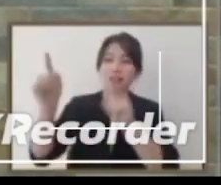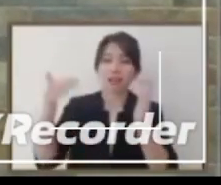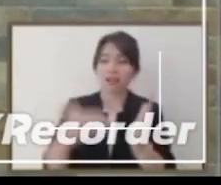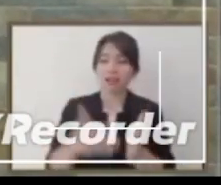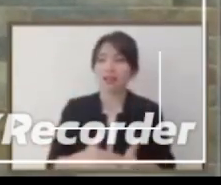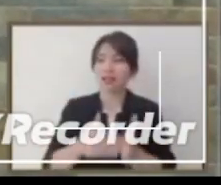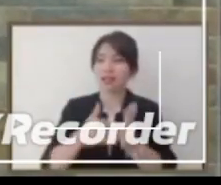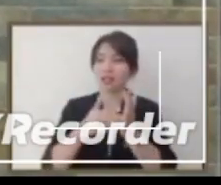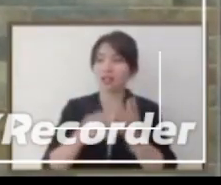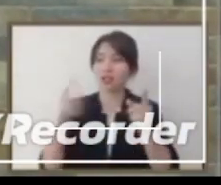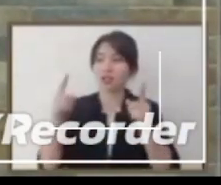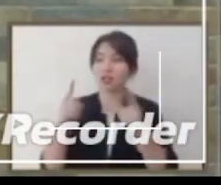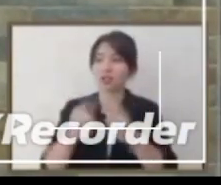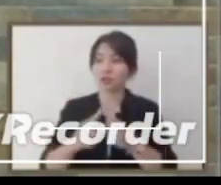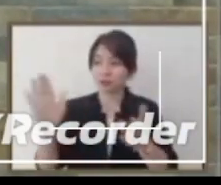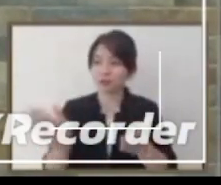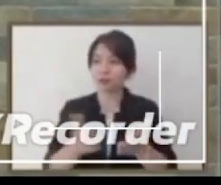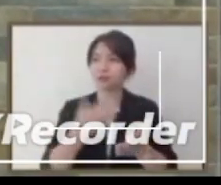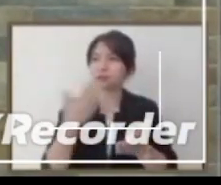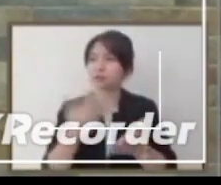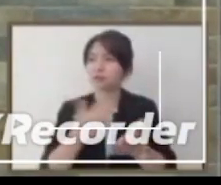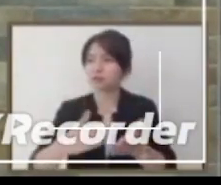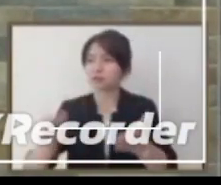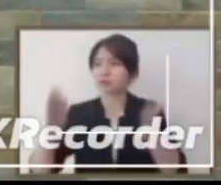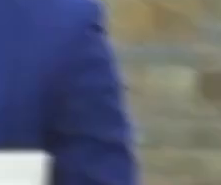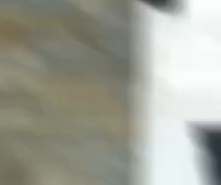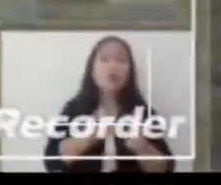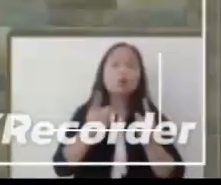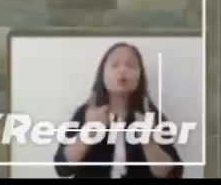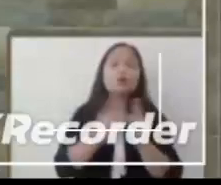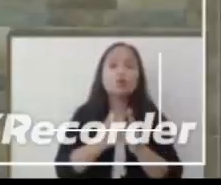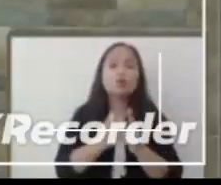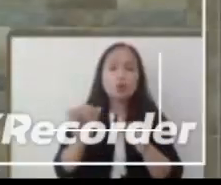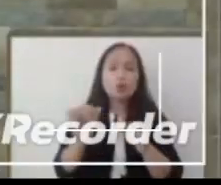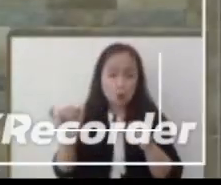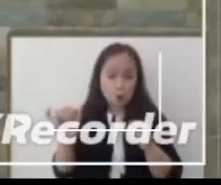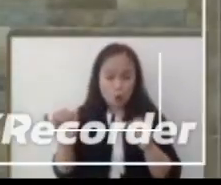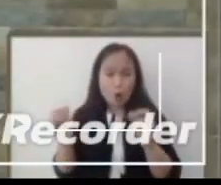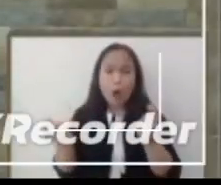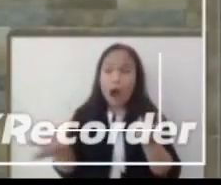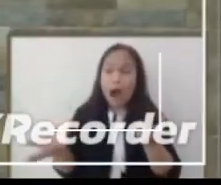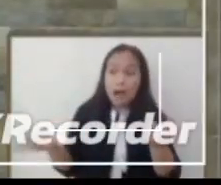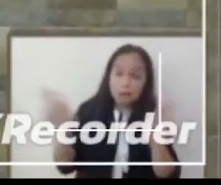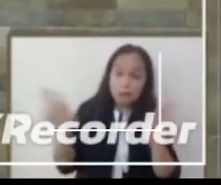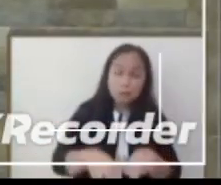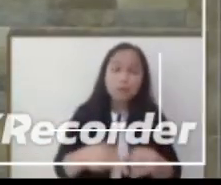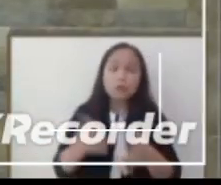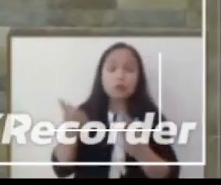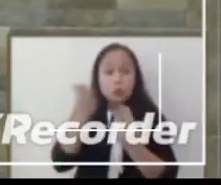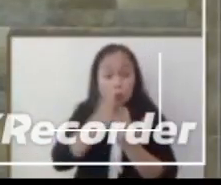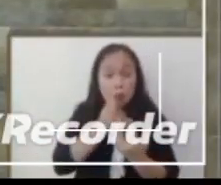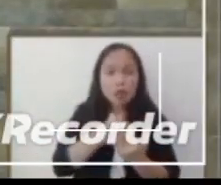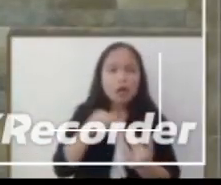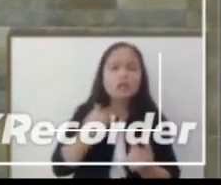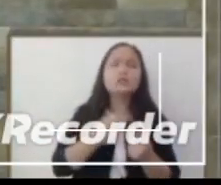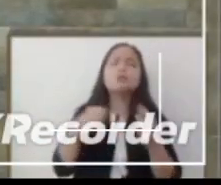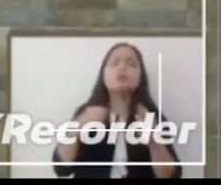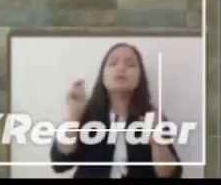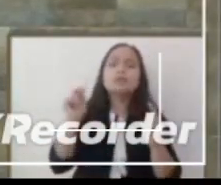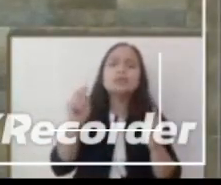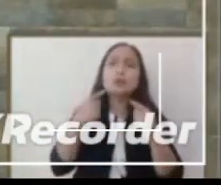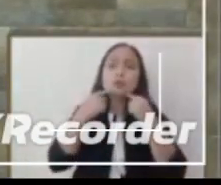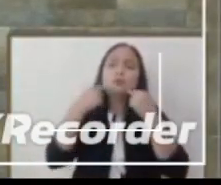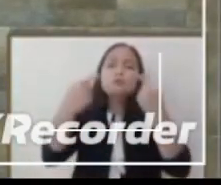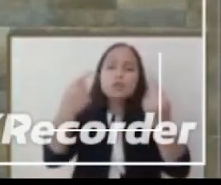return to share with. To intervene, you have to declare your limitations before